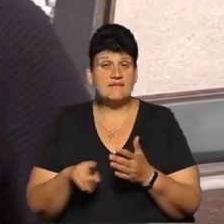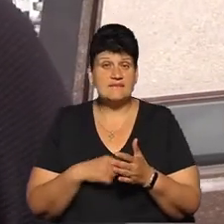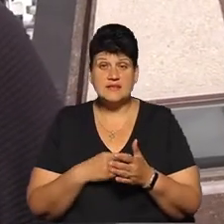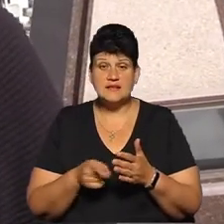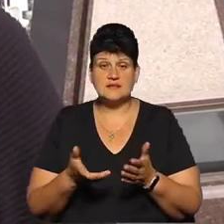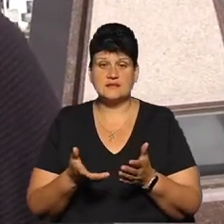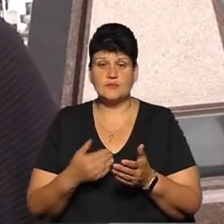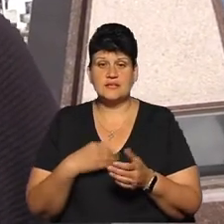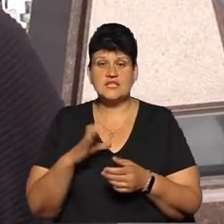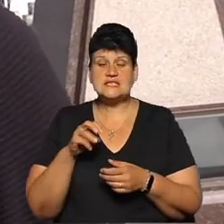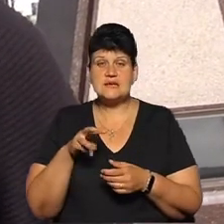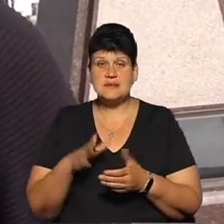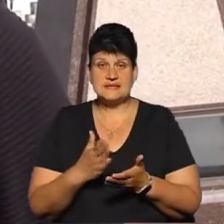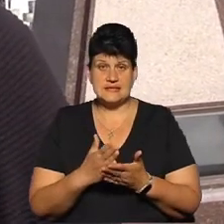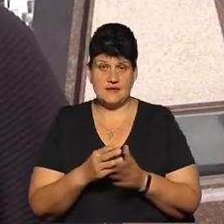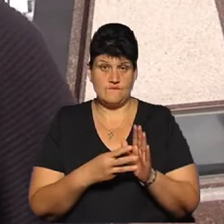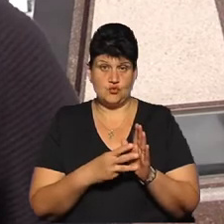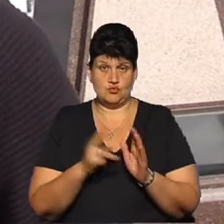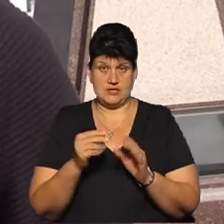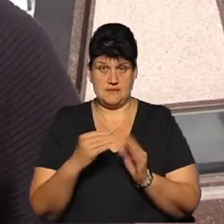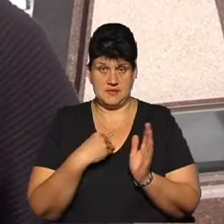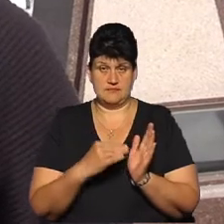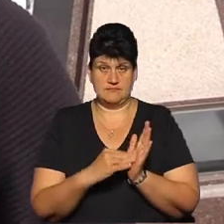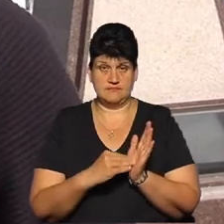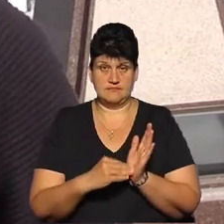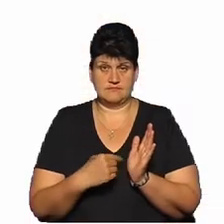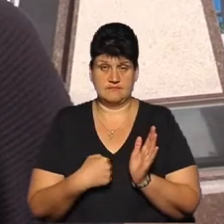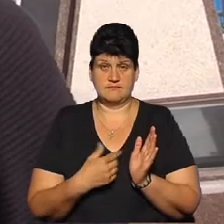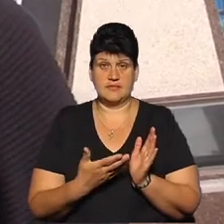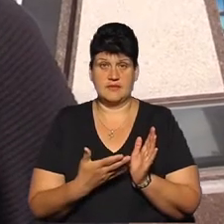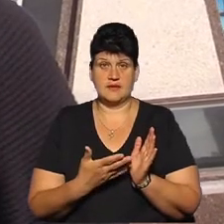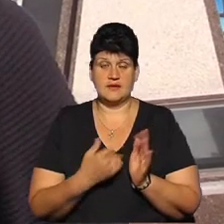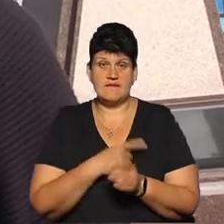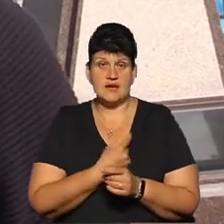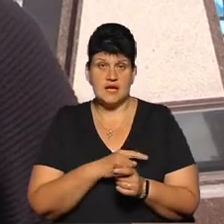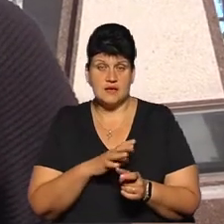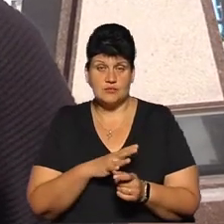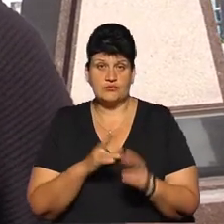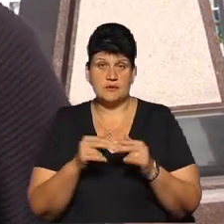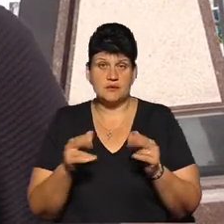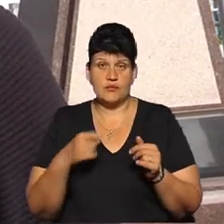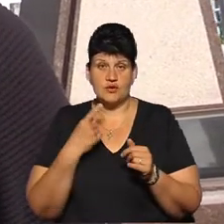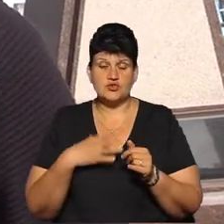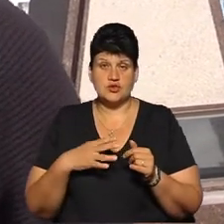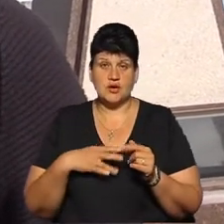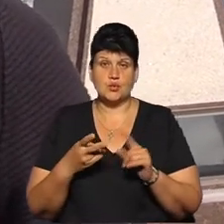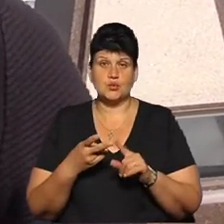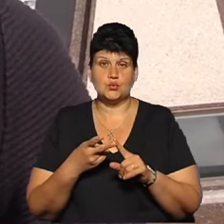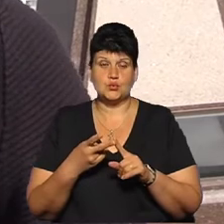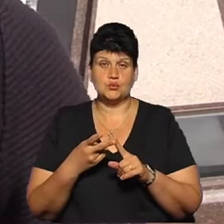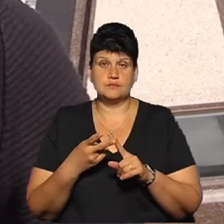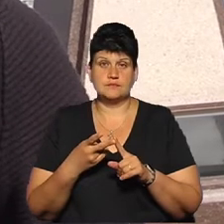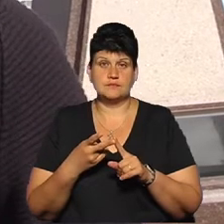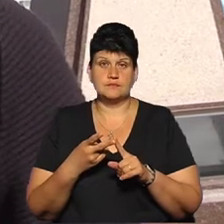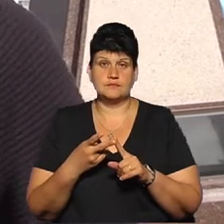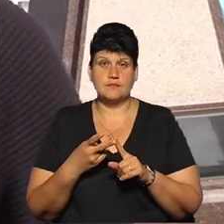є. Буквально 8 числа він до мене написав. Я ж в лікарні був в Дніпрі. Він казав, чекаю, друже, твого